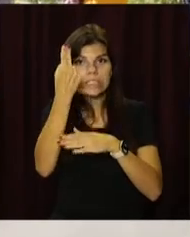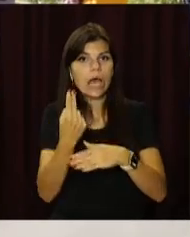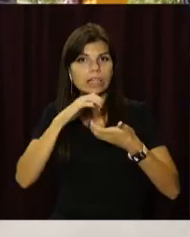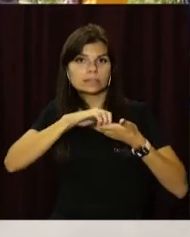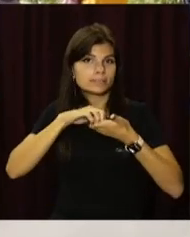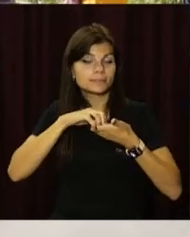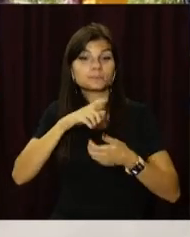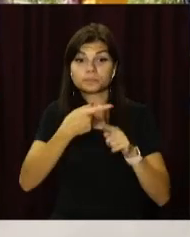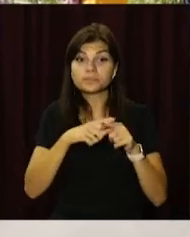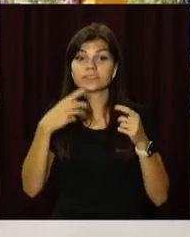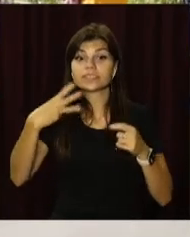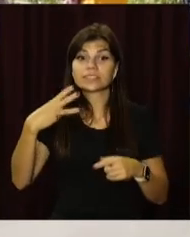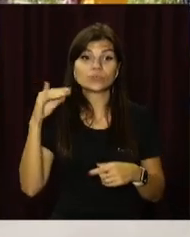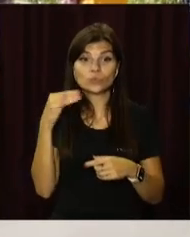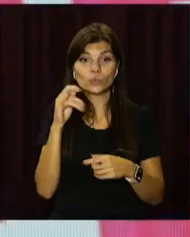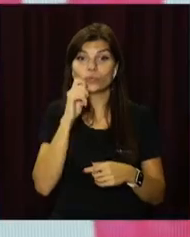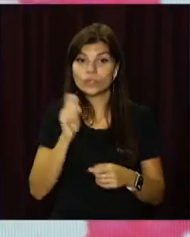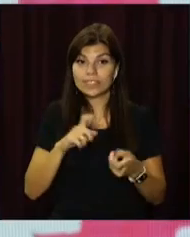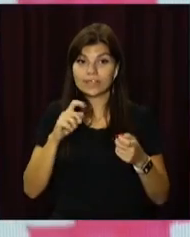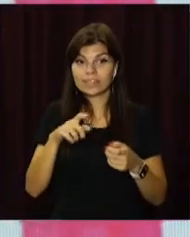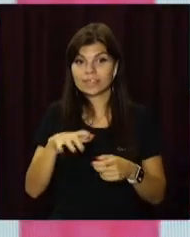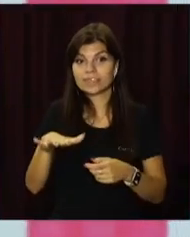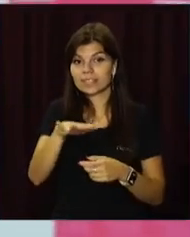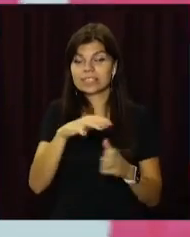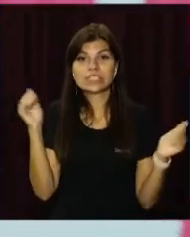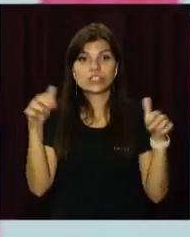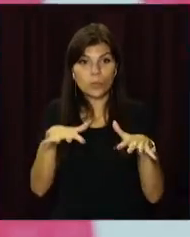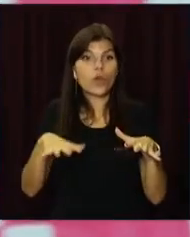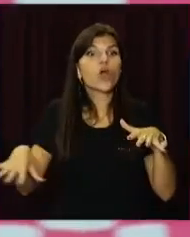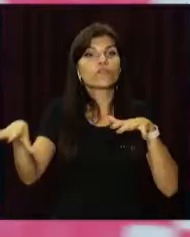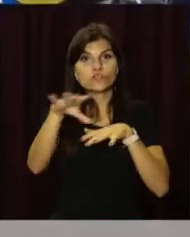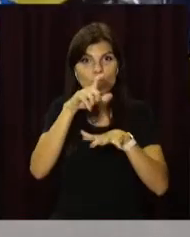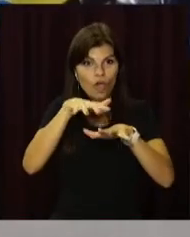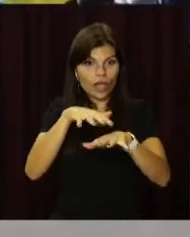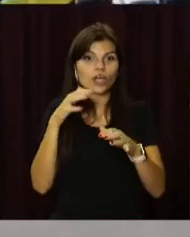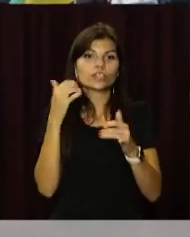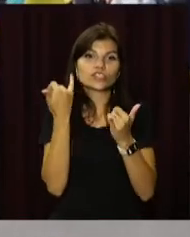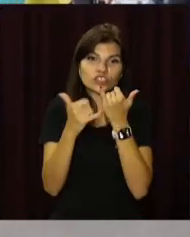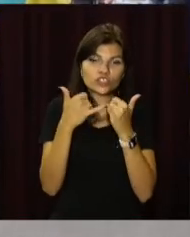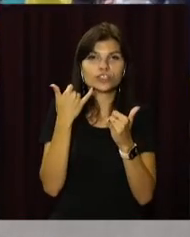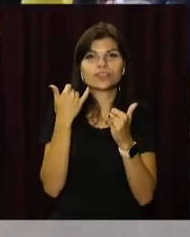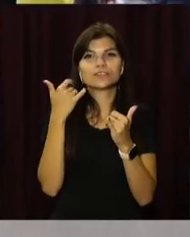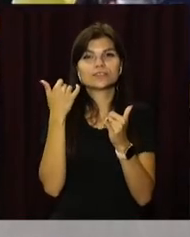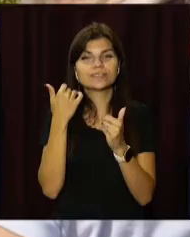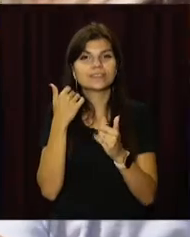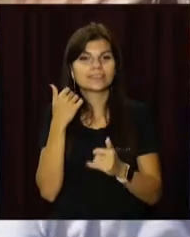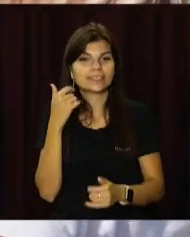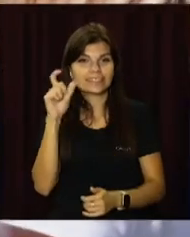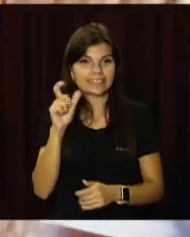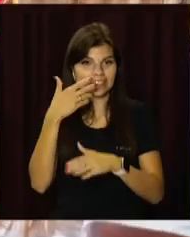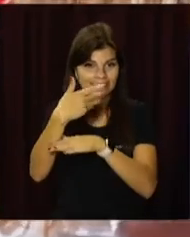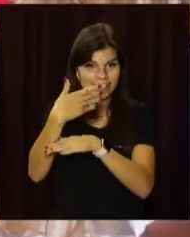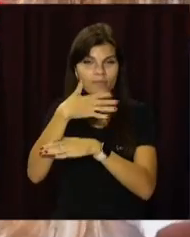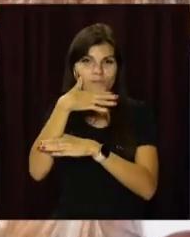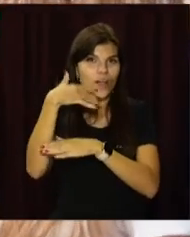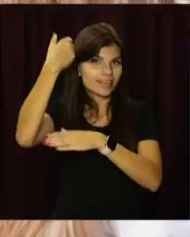Відсвяткувати 30-річний ювілей незалежності України у Слобожанському зібралася вся громада. Синьо-жовтий стяг майорів від новоявленого пам'ятника